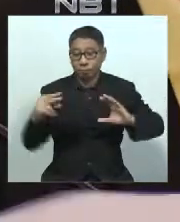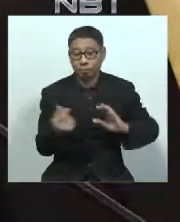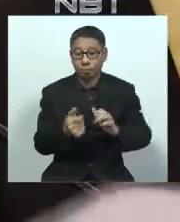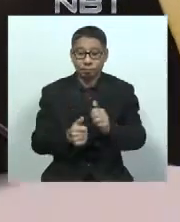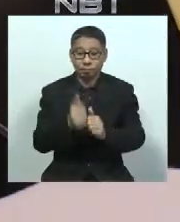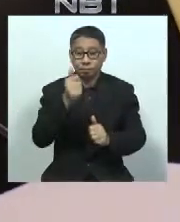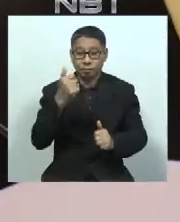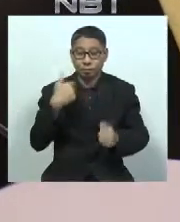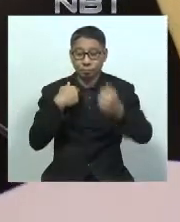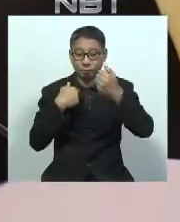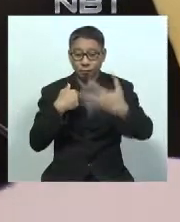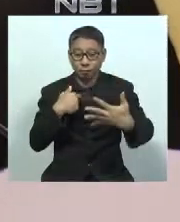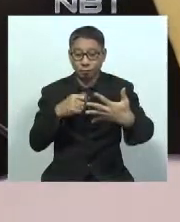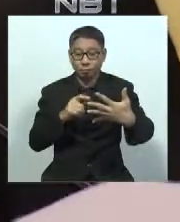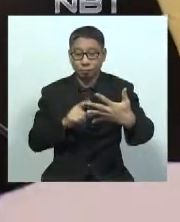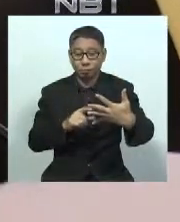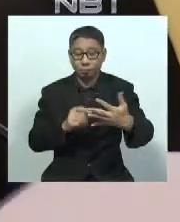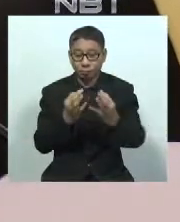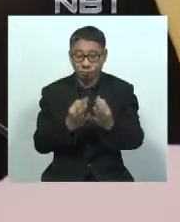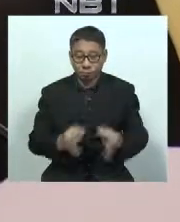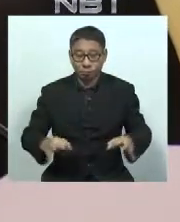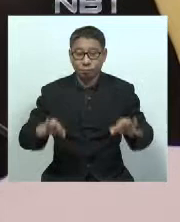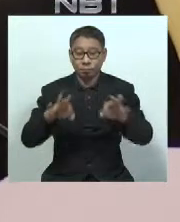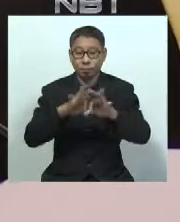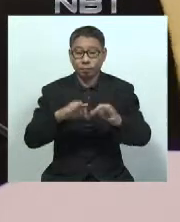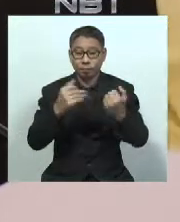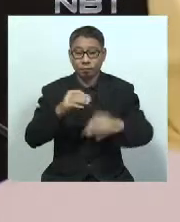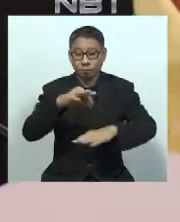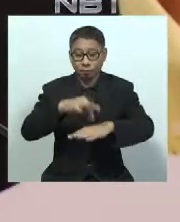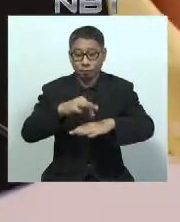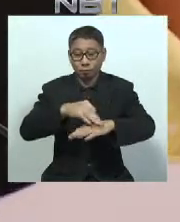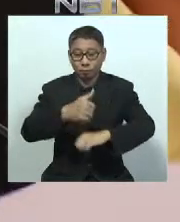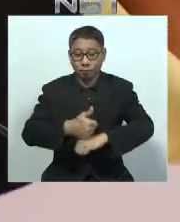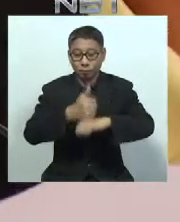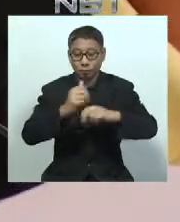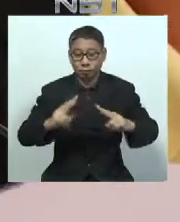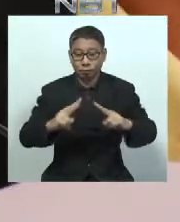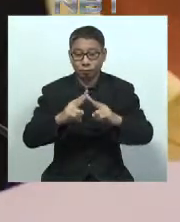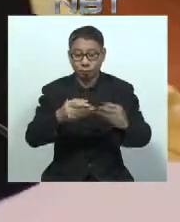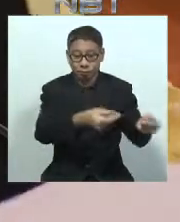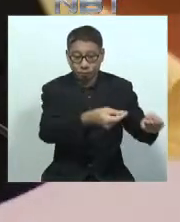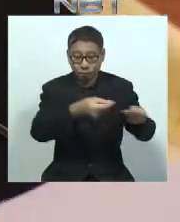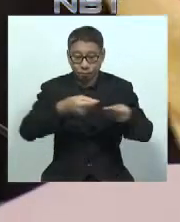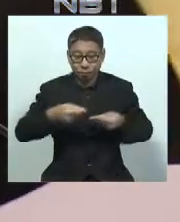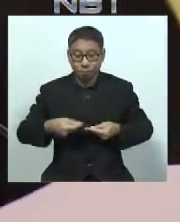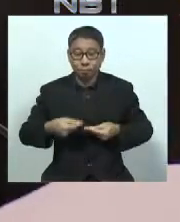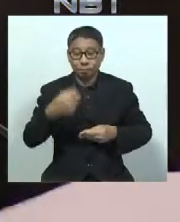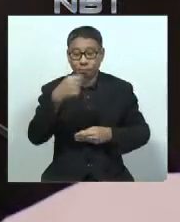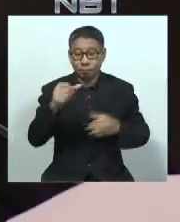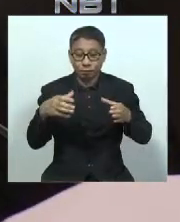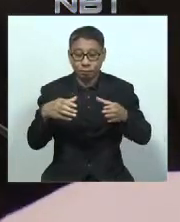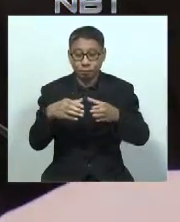นะครับอันที่5ไอ้ข้อนี้สำคัญสำหรับตำแหน่งรัฐมนตรีที่จะให้เนี่ยครับ10พร